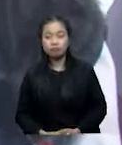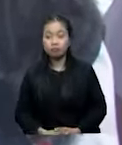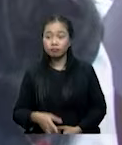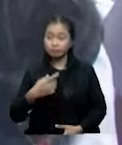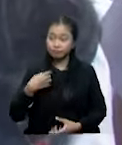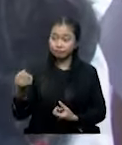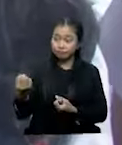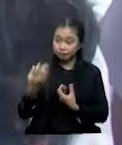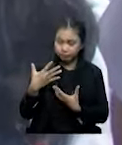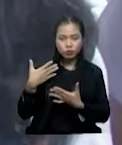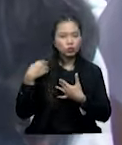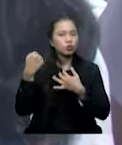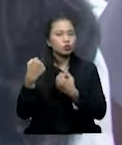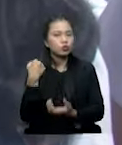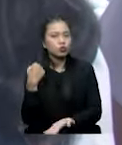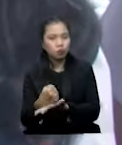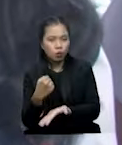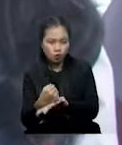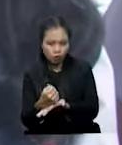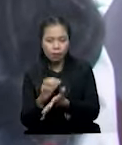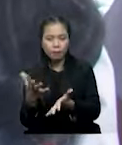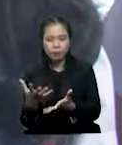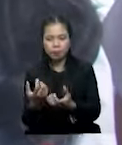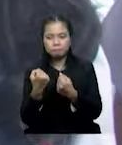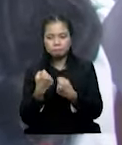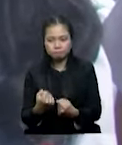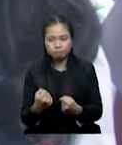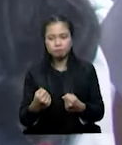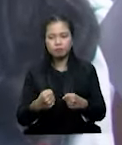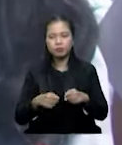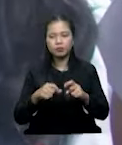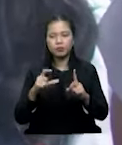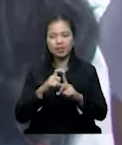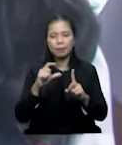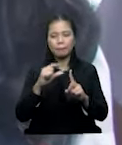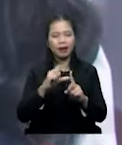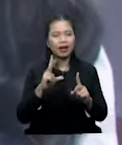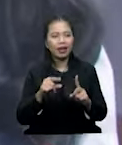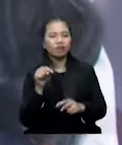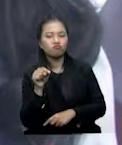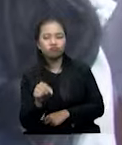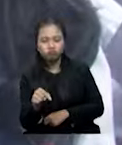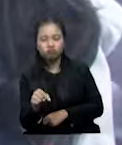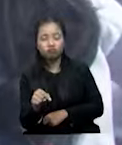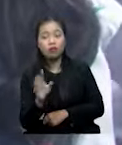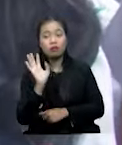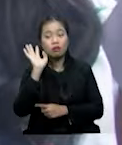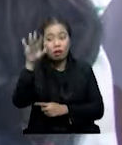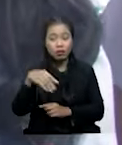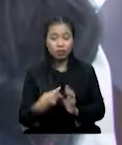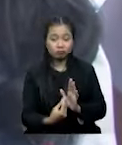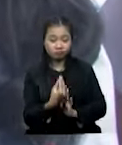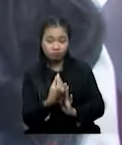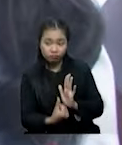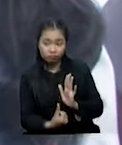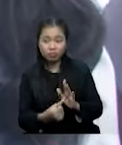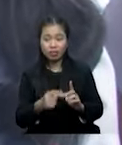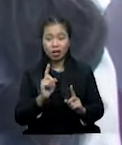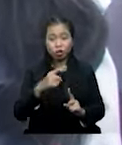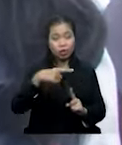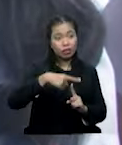kami memiliki kursi, maka salah satu program kami adalah akan memperjuangkan anggaran 1 triliun